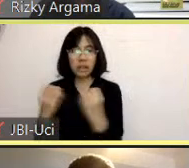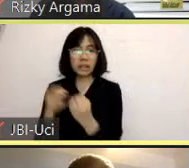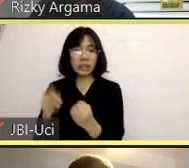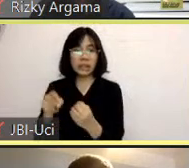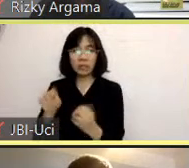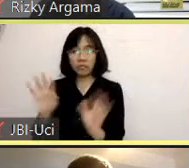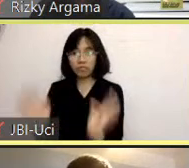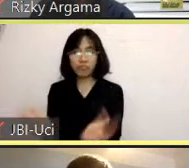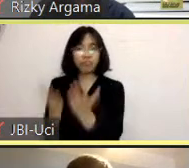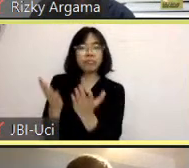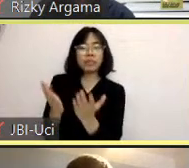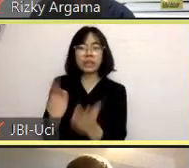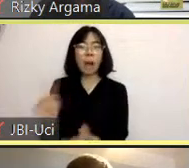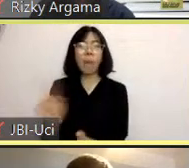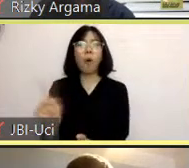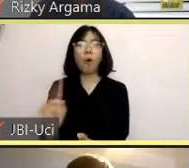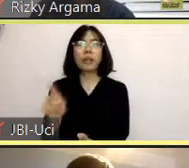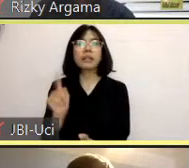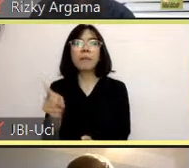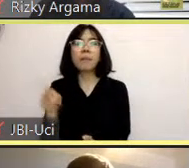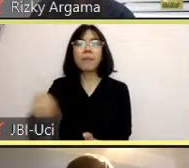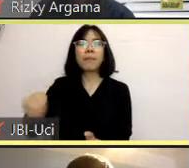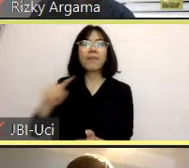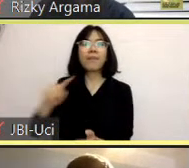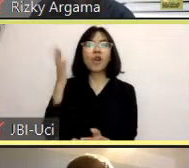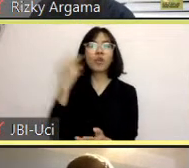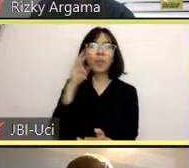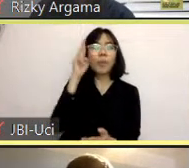menerima manifesto politik pada saat itu.